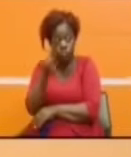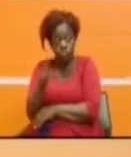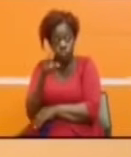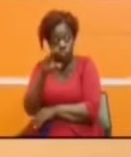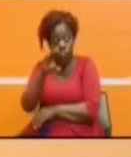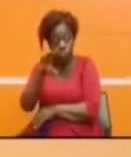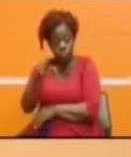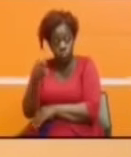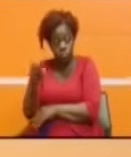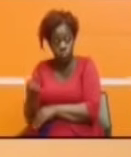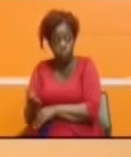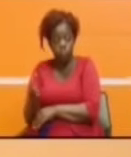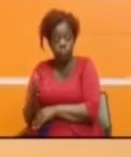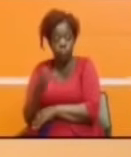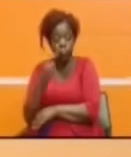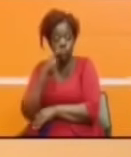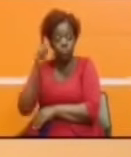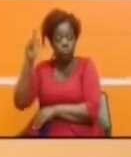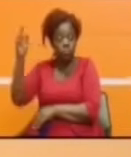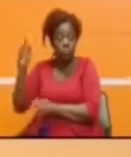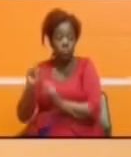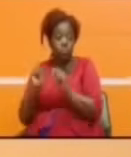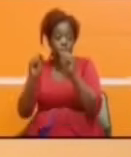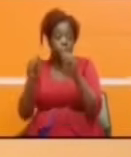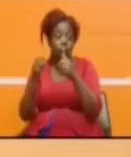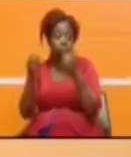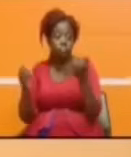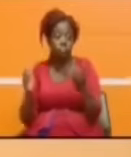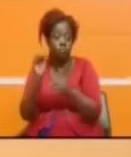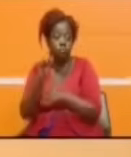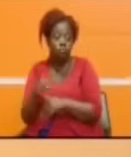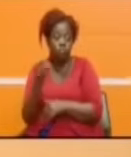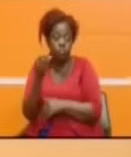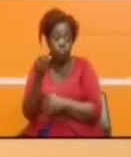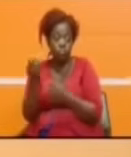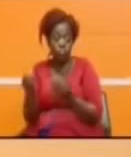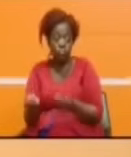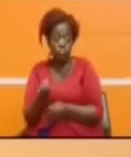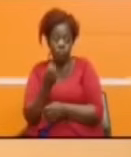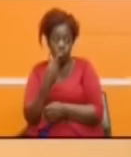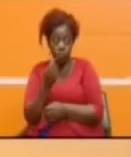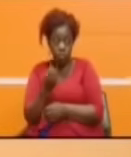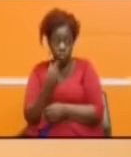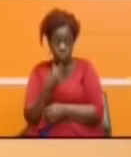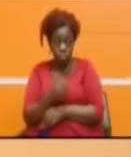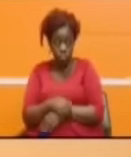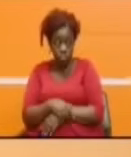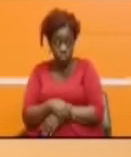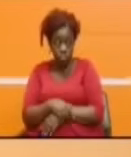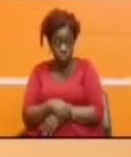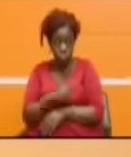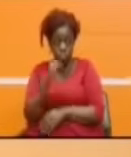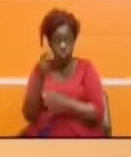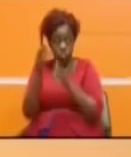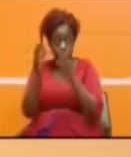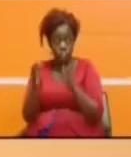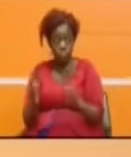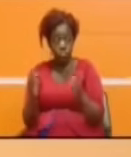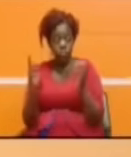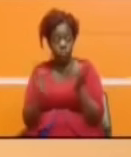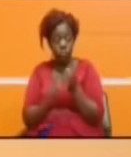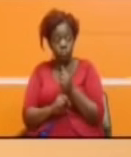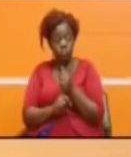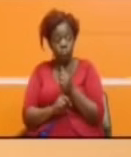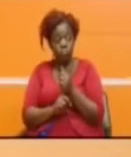yalyogedde wabahi ntwala y'abaana tebansaba yadde 10 babajjanjaba kyekintu kyokka kyokka kyenfuna